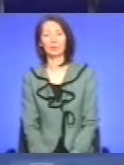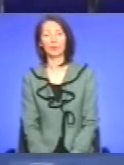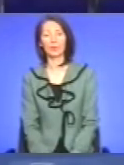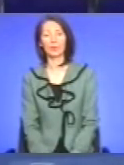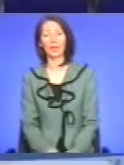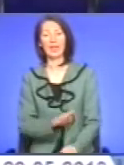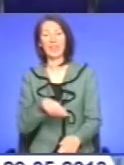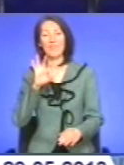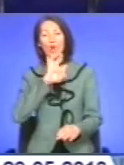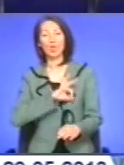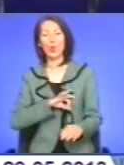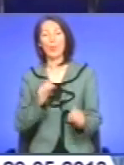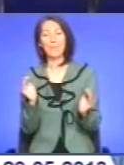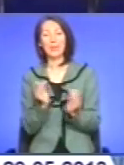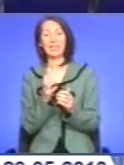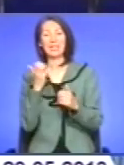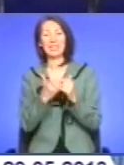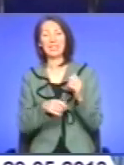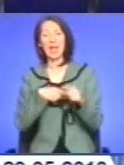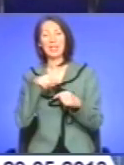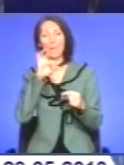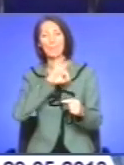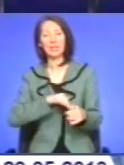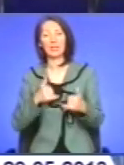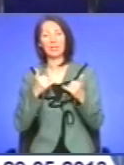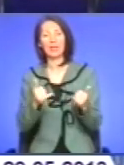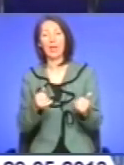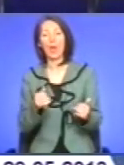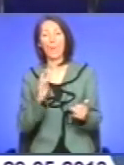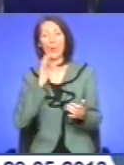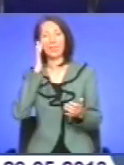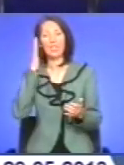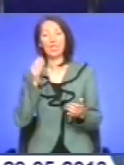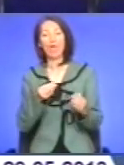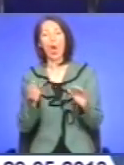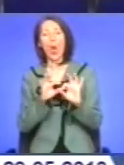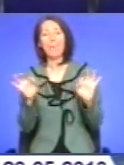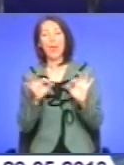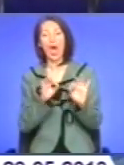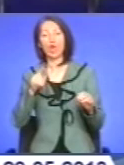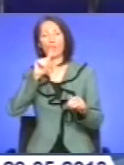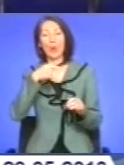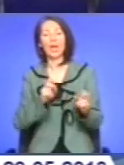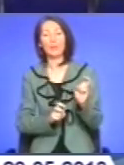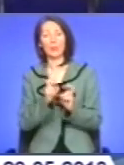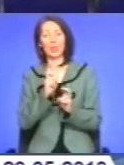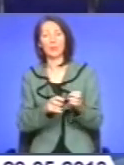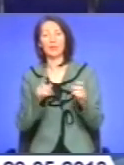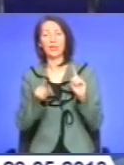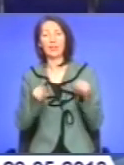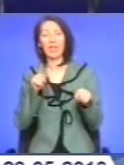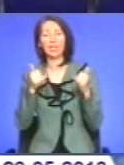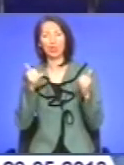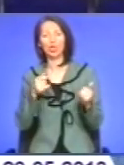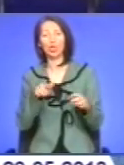Не використовувати малий та середній бізнес для політичного піару, вимагають підприємці. Деякі нинішні народні